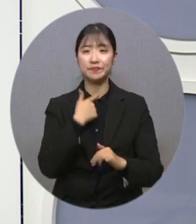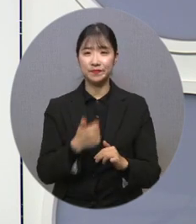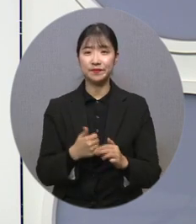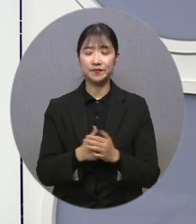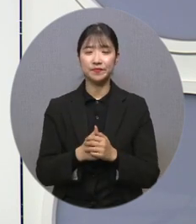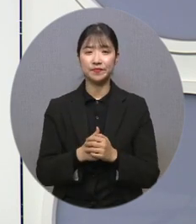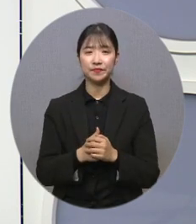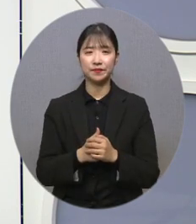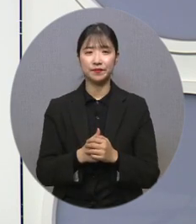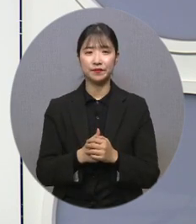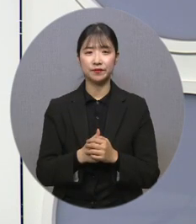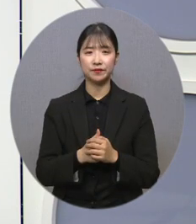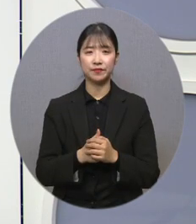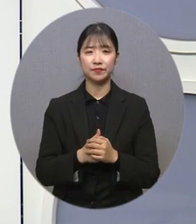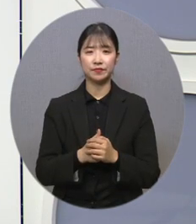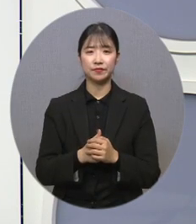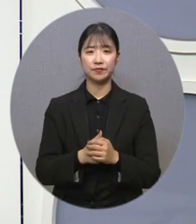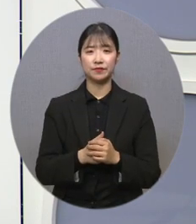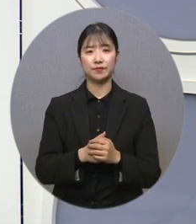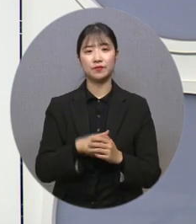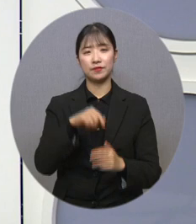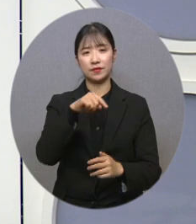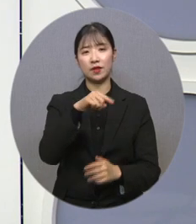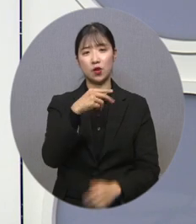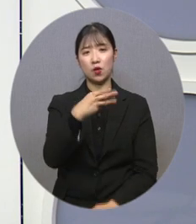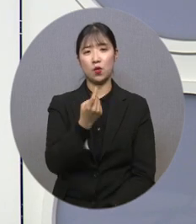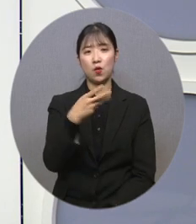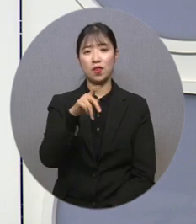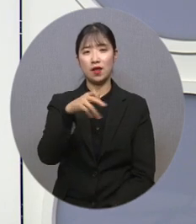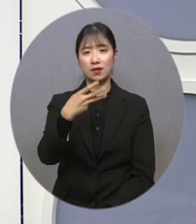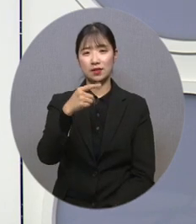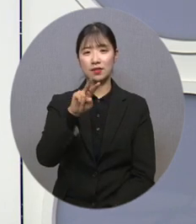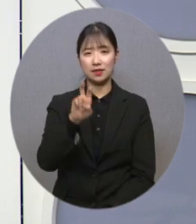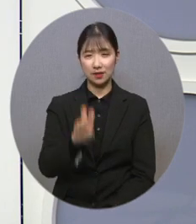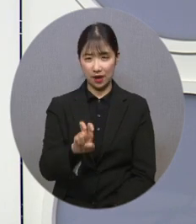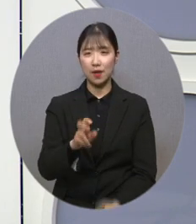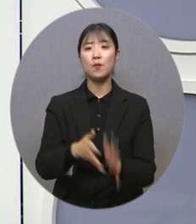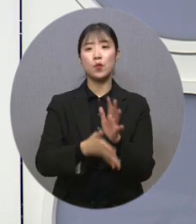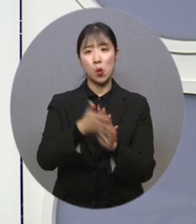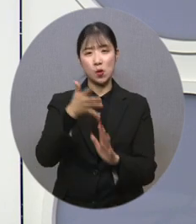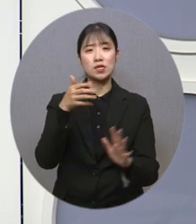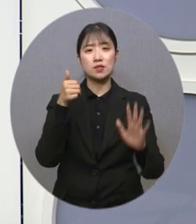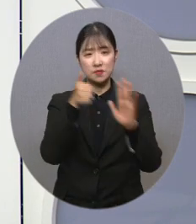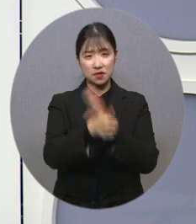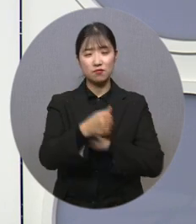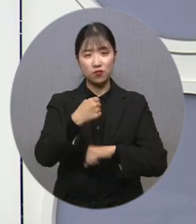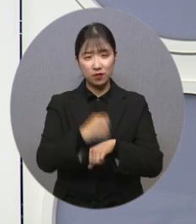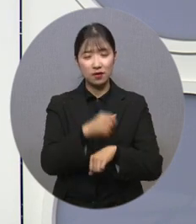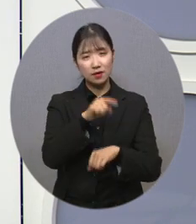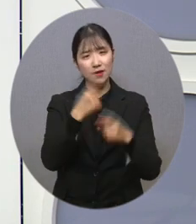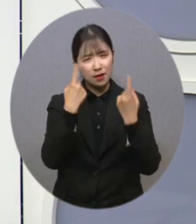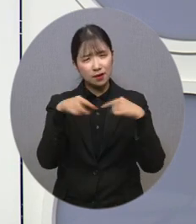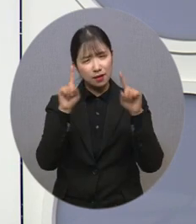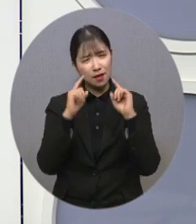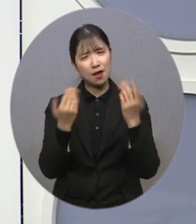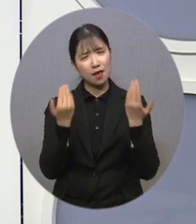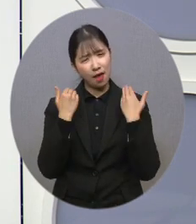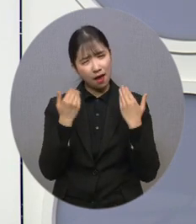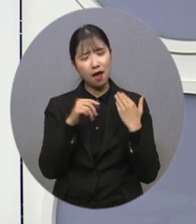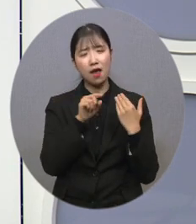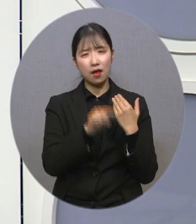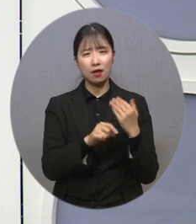했습니다. 그리고 네덜란드의 로테르담이라는 도시를 방문해서 그 로테르담